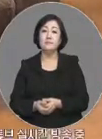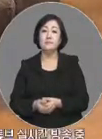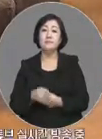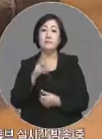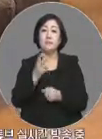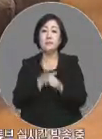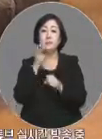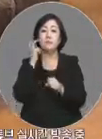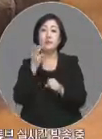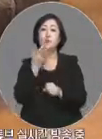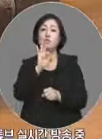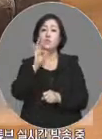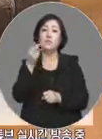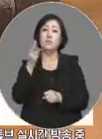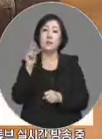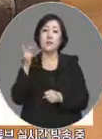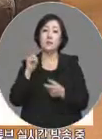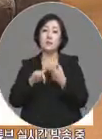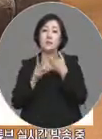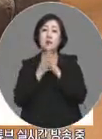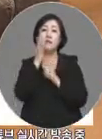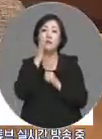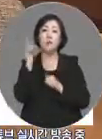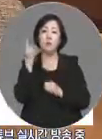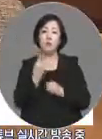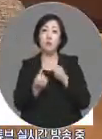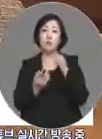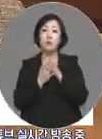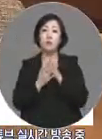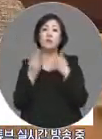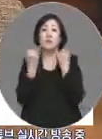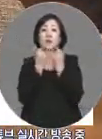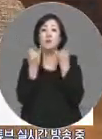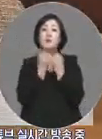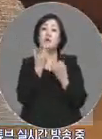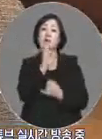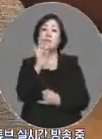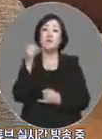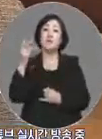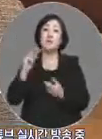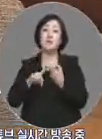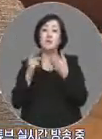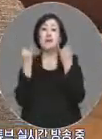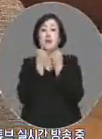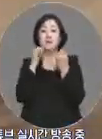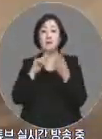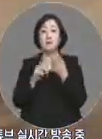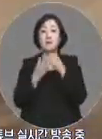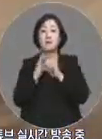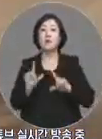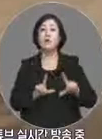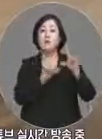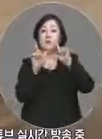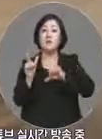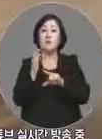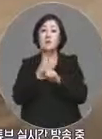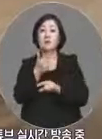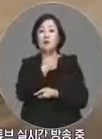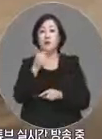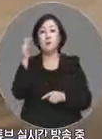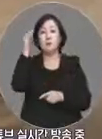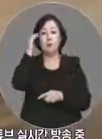20년전 우즈베키스탄에서 울산으로 온 결혼 이주여성이 나탈리아 c 울산 정착의 가장 큰 걸림돌로